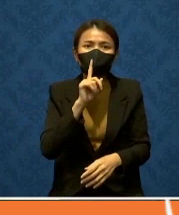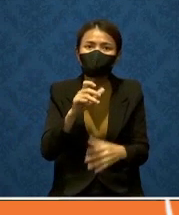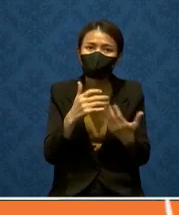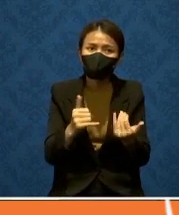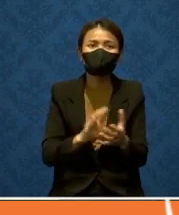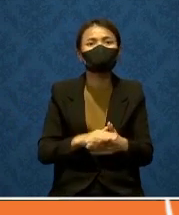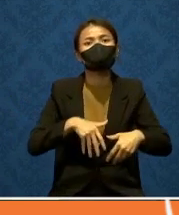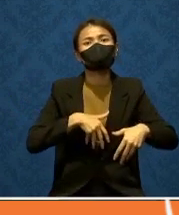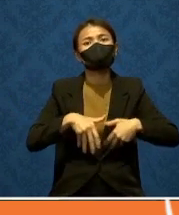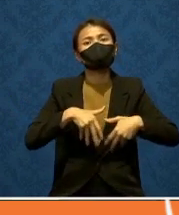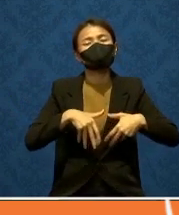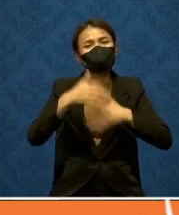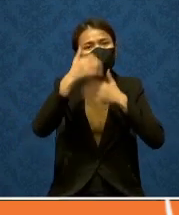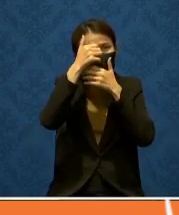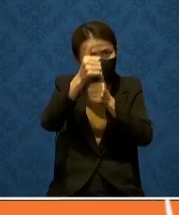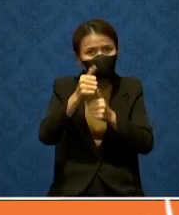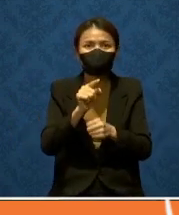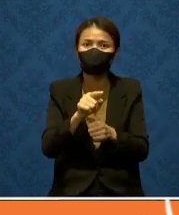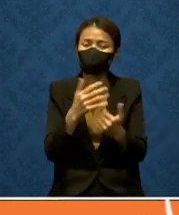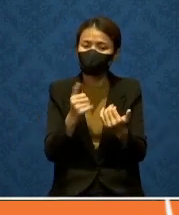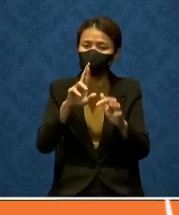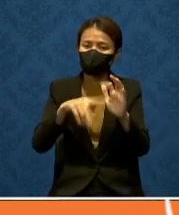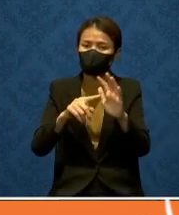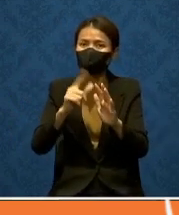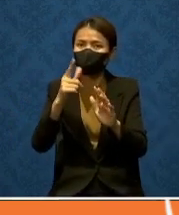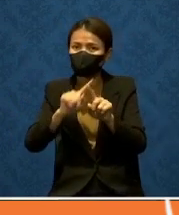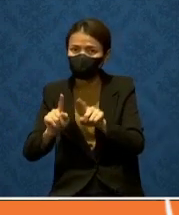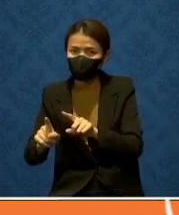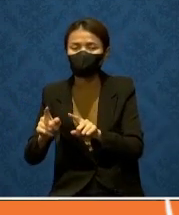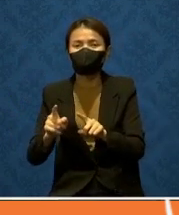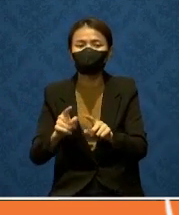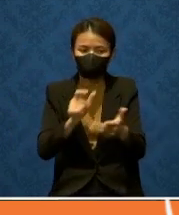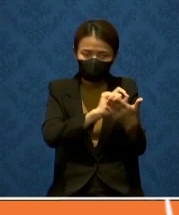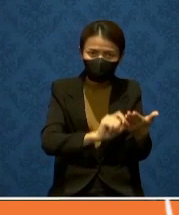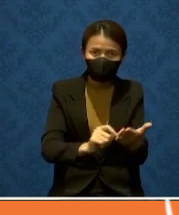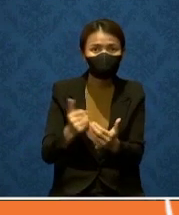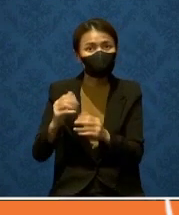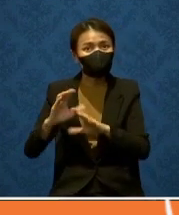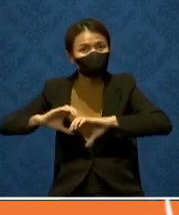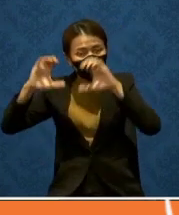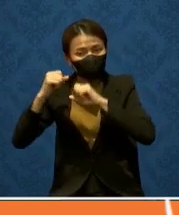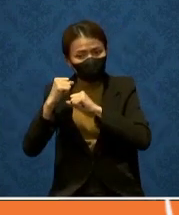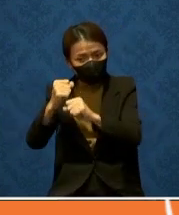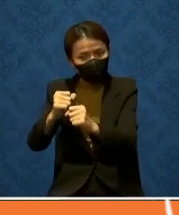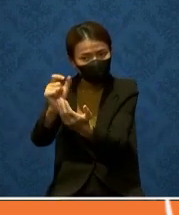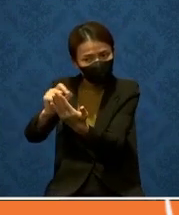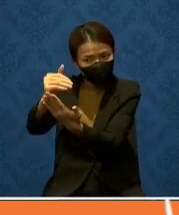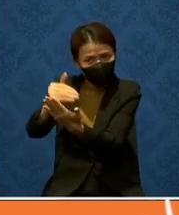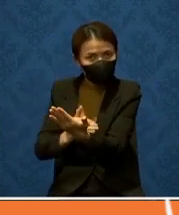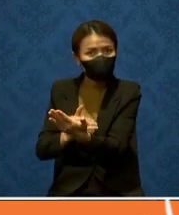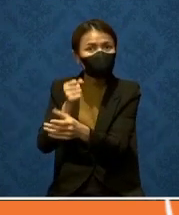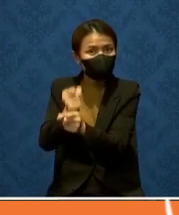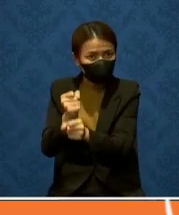อหลายร่างมากตอนนี้เท่าที่ผมทราบเนี่ยฝ่ายรัฐบาลก็มีการพยายามที่จะเสนอแล้วก็มีกระบวนการต่